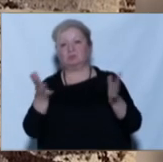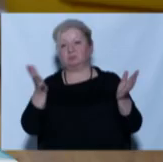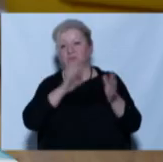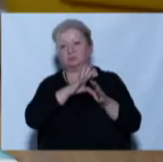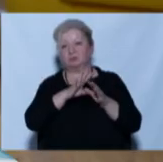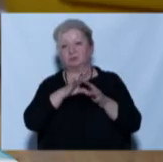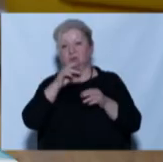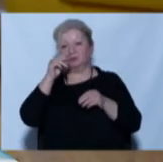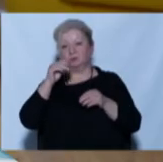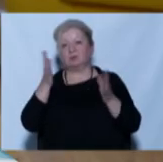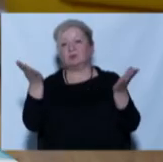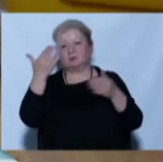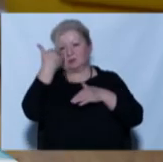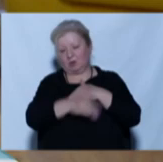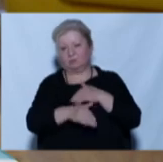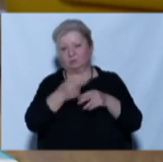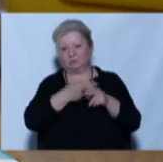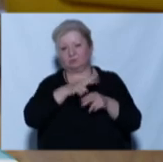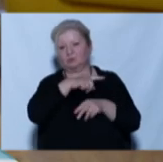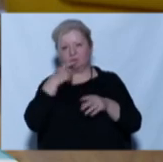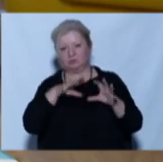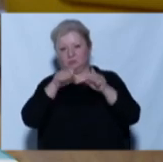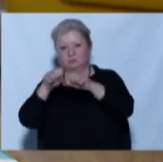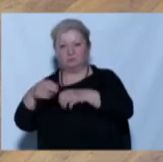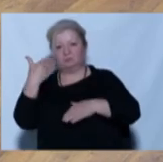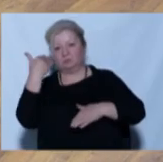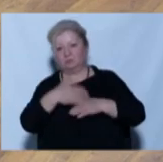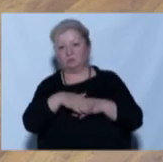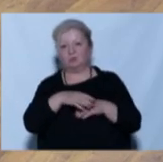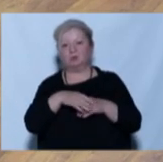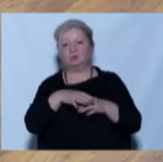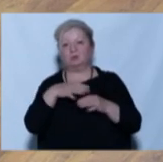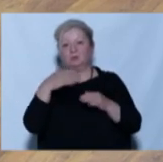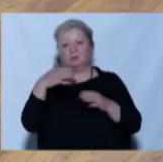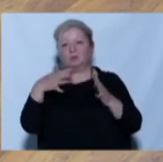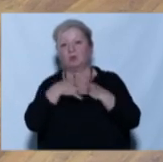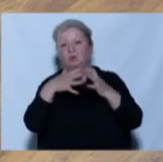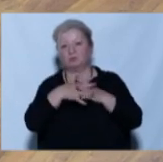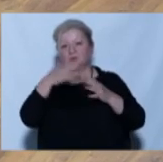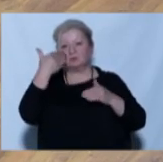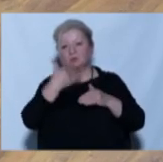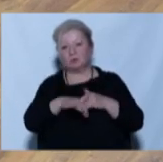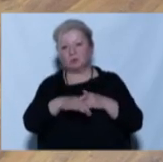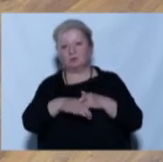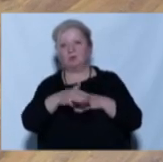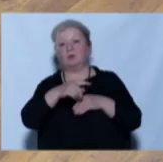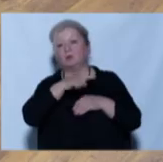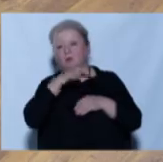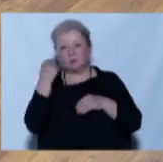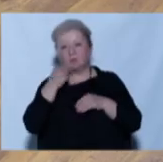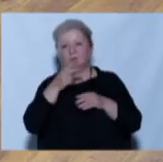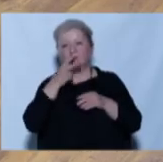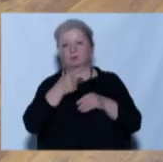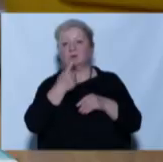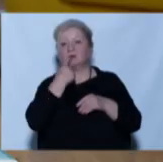ანუ ჩრდილო კავკასიის ომები დამთავრდა. ომის დამთავრება რუსეთმა კრასნაია პალიანაში სამხედრო